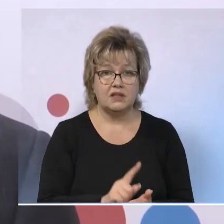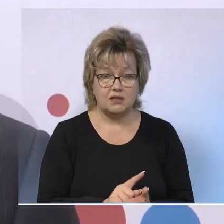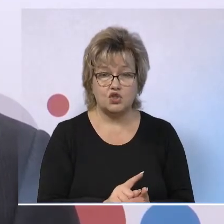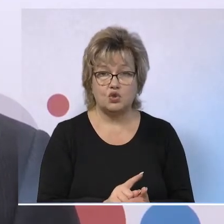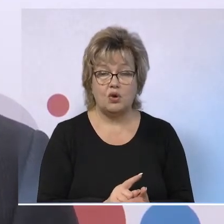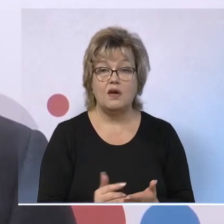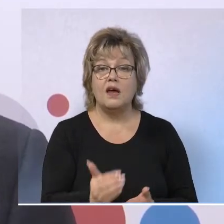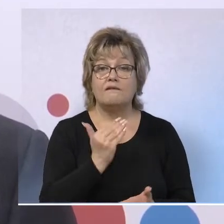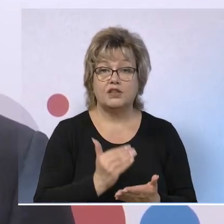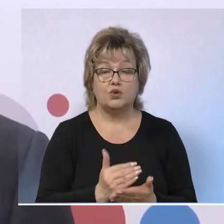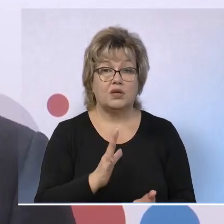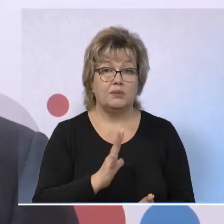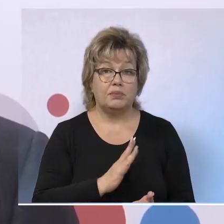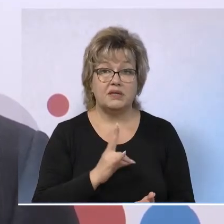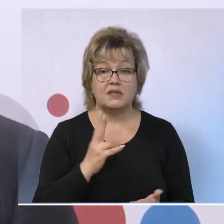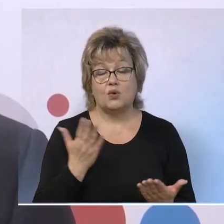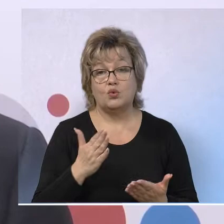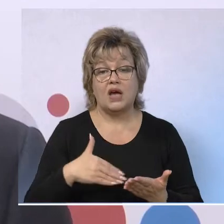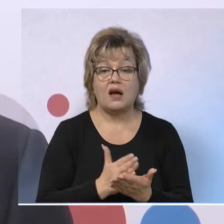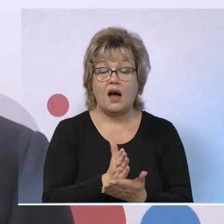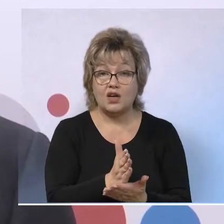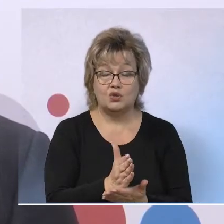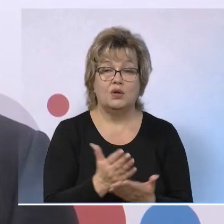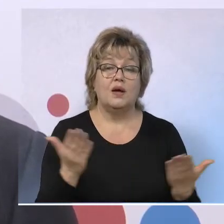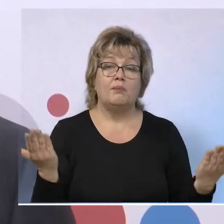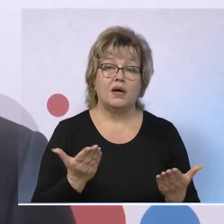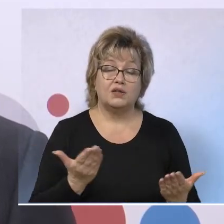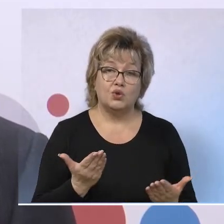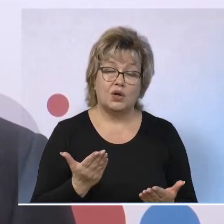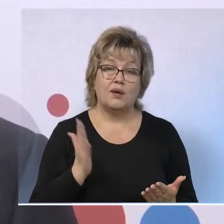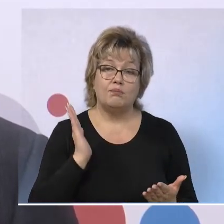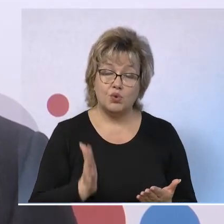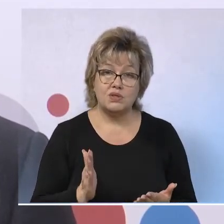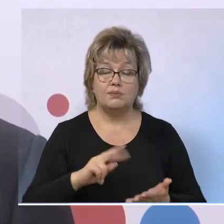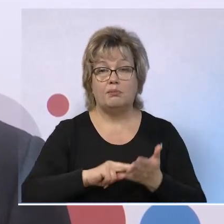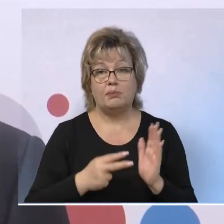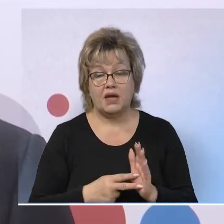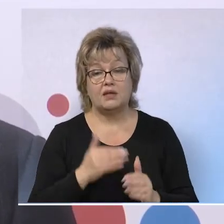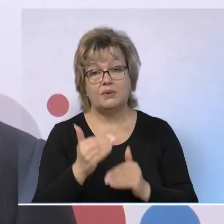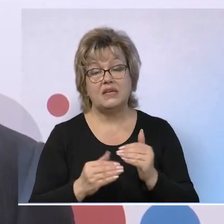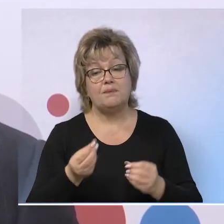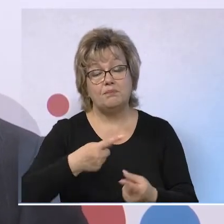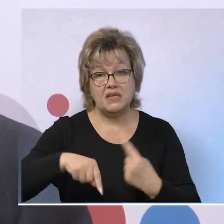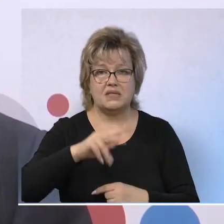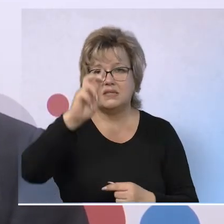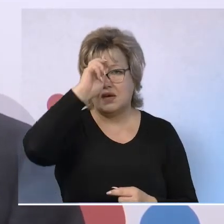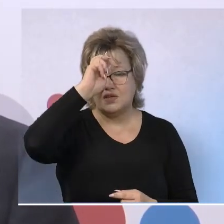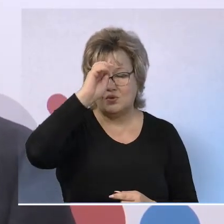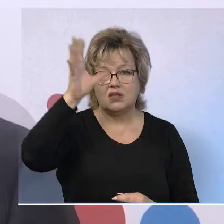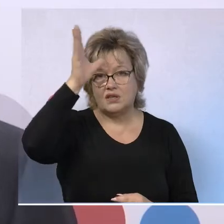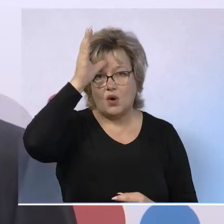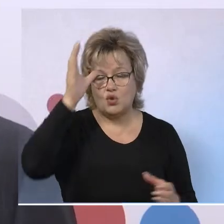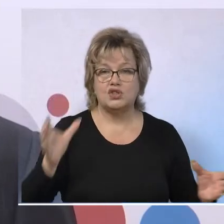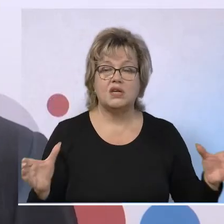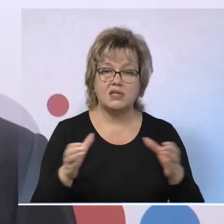должно там в итоге составить некую дорожную карту, по которой будем уже идти и бизнес, и государство,